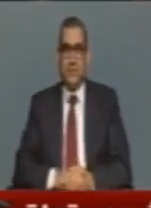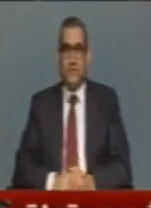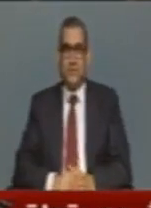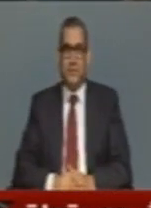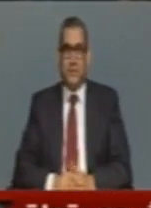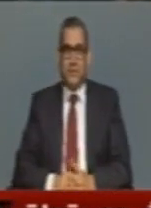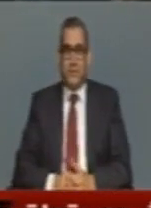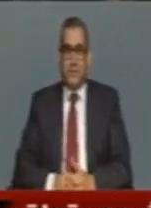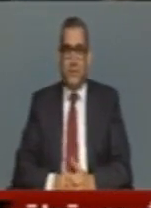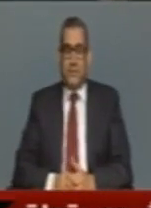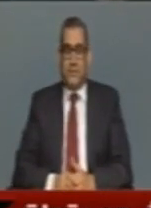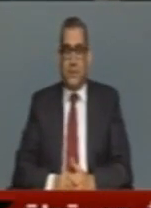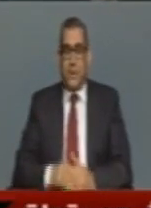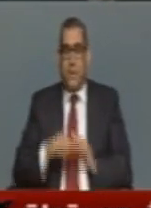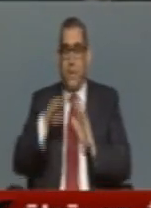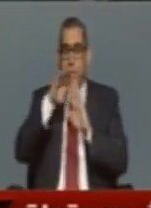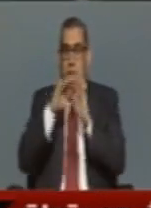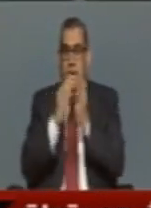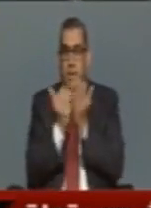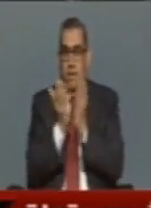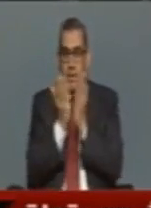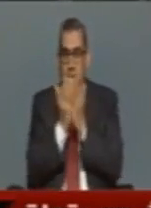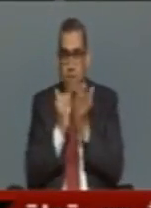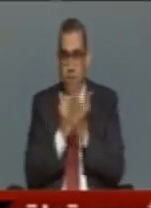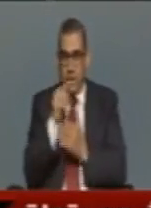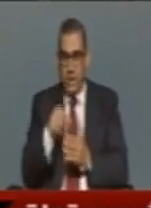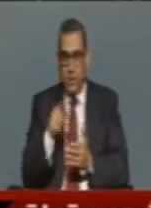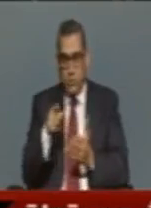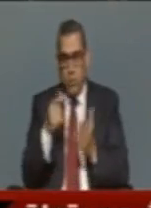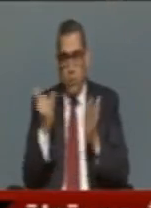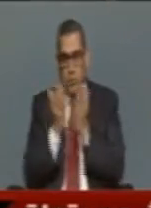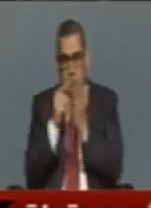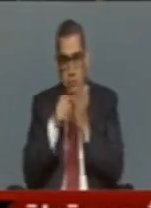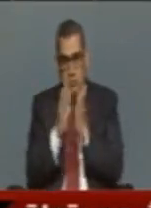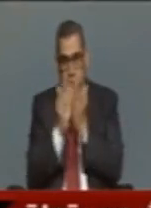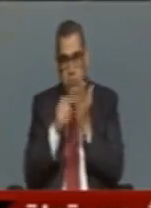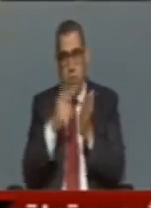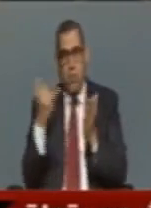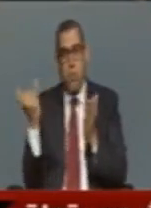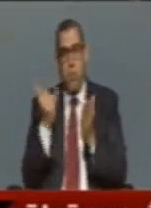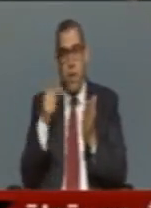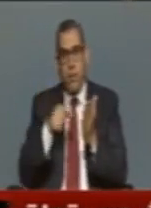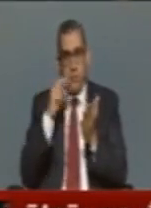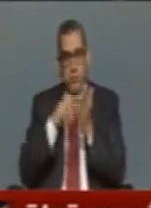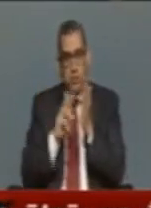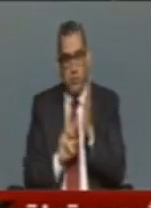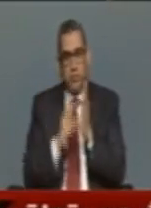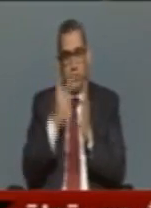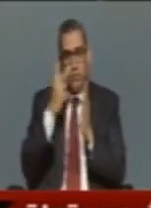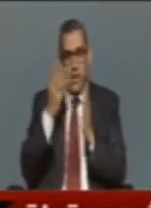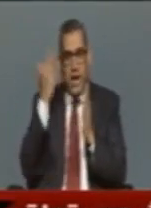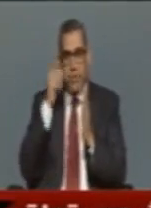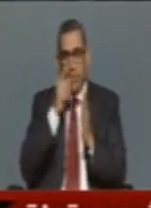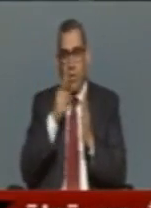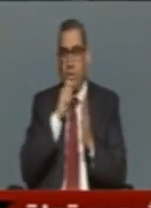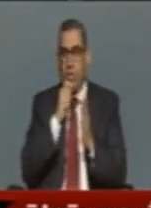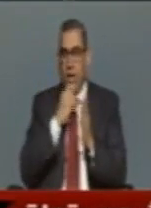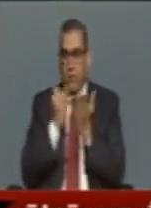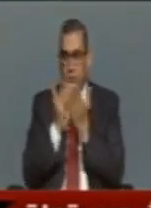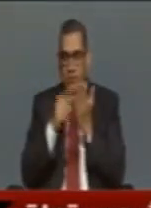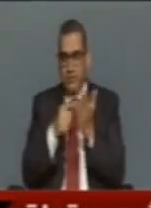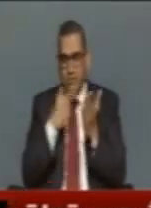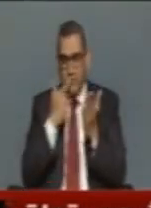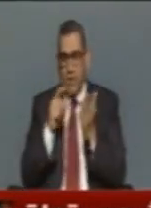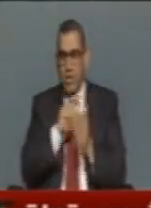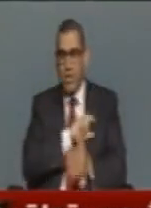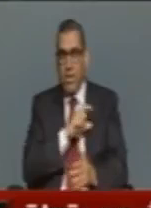يعني المناهج التعليم الفني طبعا واحد من الحاجات اللي مهمه جدا الصوره الذهنيه للتعليم الفني في مصر كانت ضعيفه جدا وكان يعني الطالب